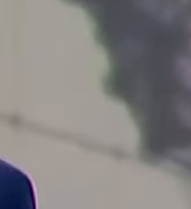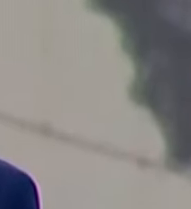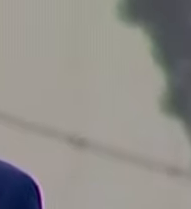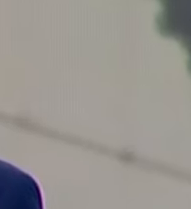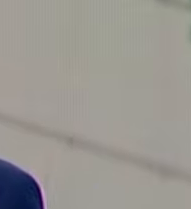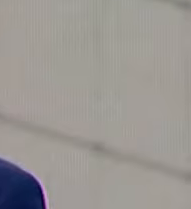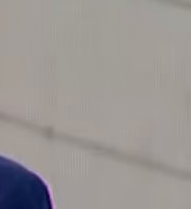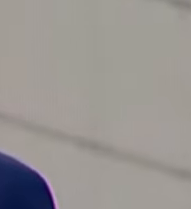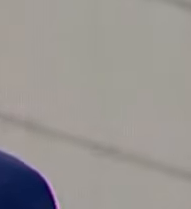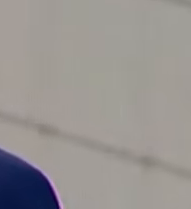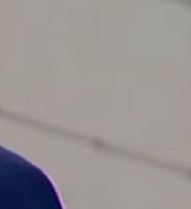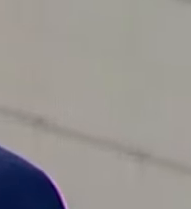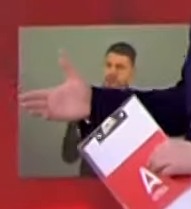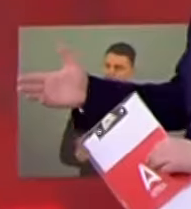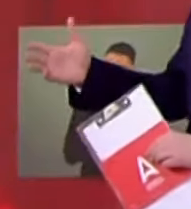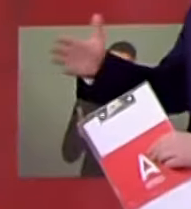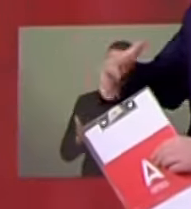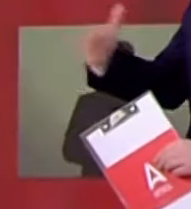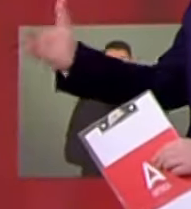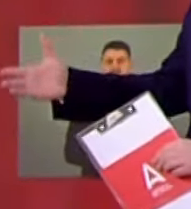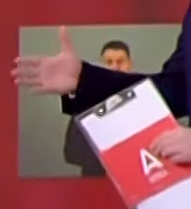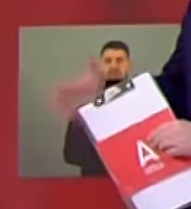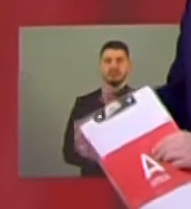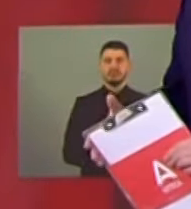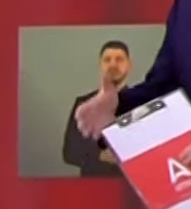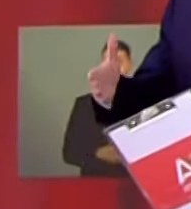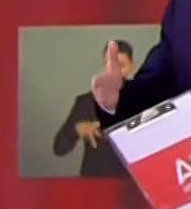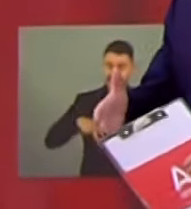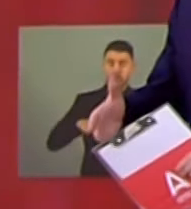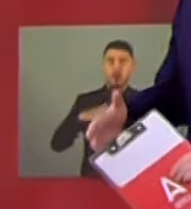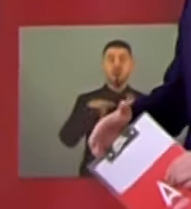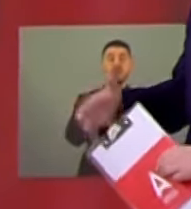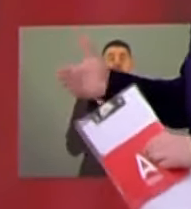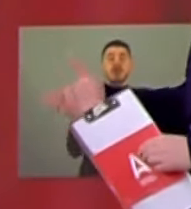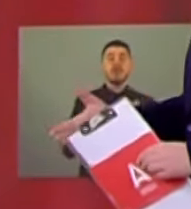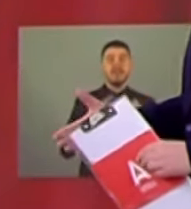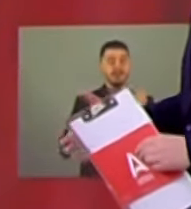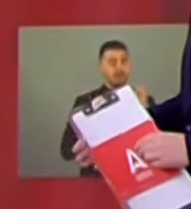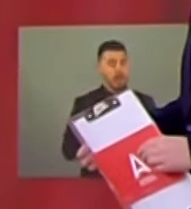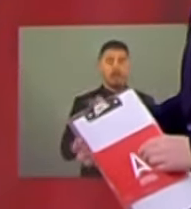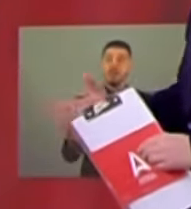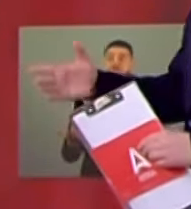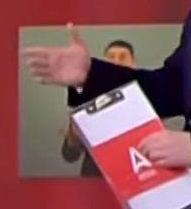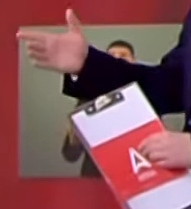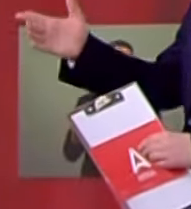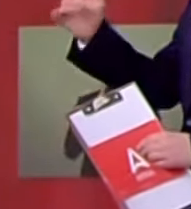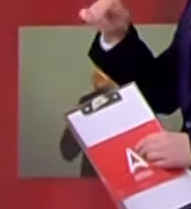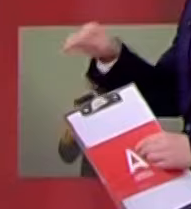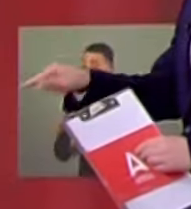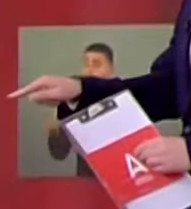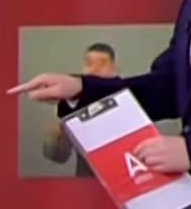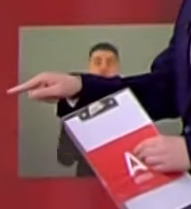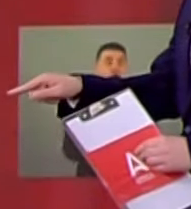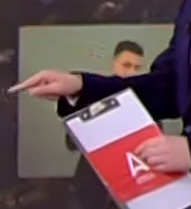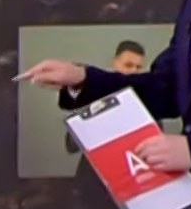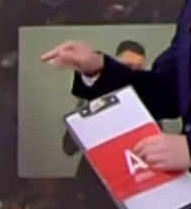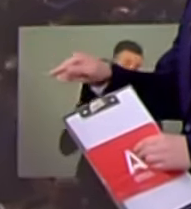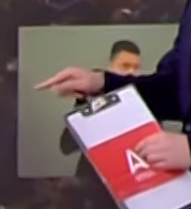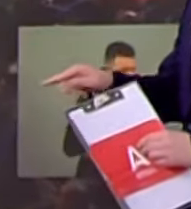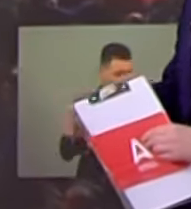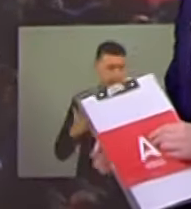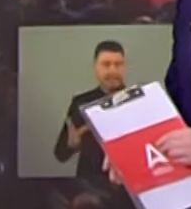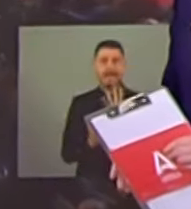ο αρχηγός αξιωματικής αντιπολίτευσης, ο Στέφανος Κασελάκης, να ανοίξει τα χαρτιά του με βάση τα νέα δεδομένα. Το δεύτερο είναι ότι είναι επίσης δεδομένο